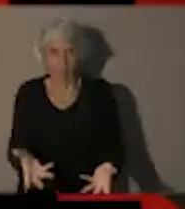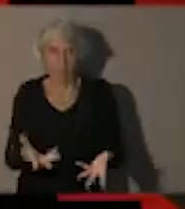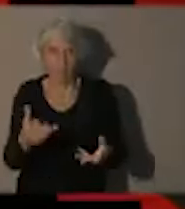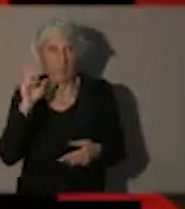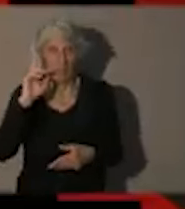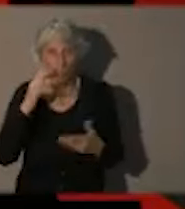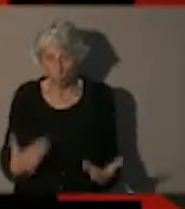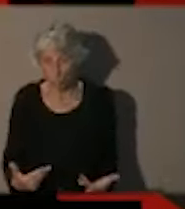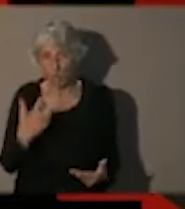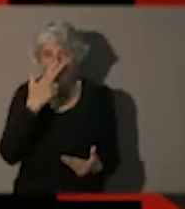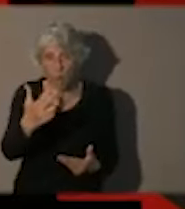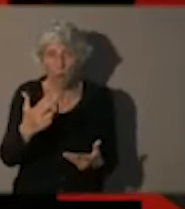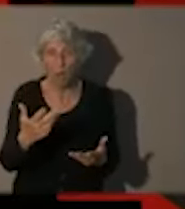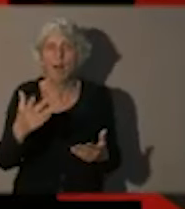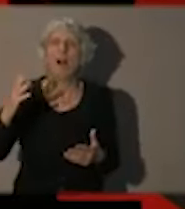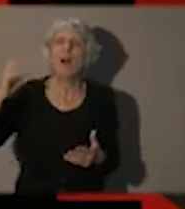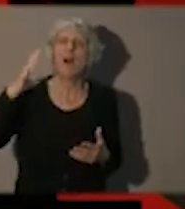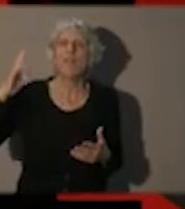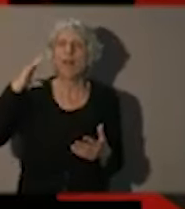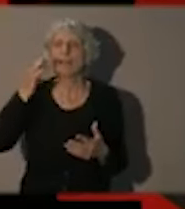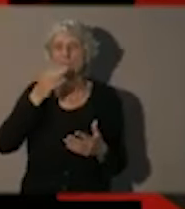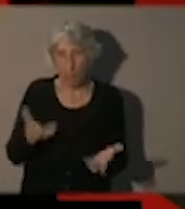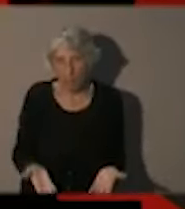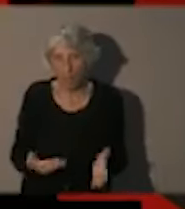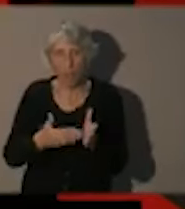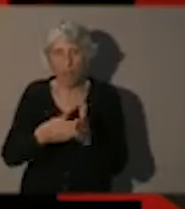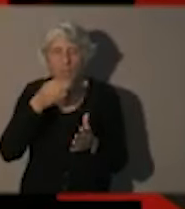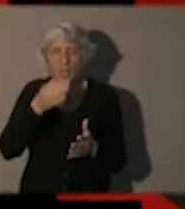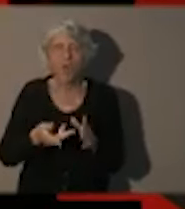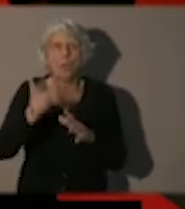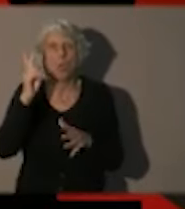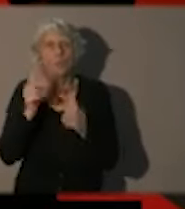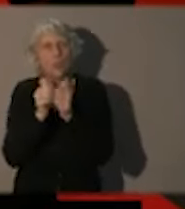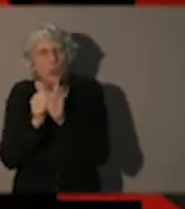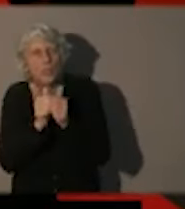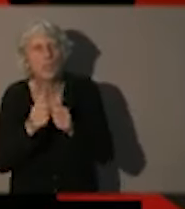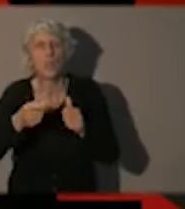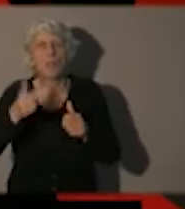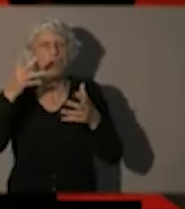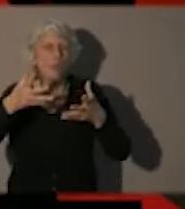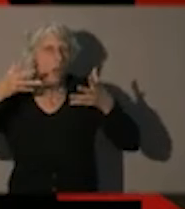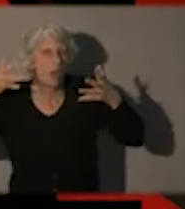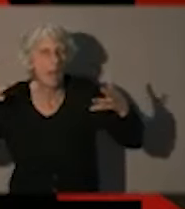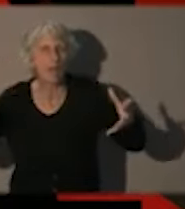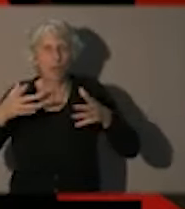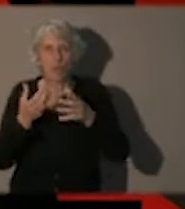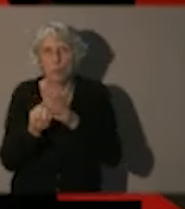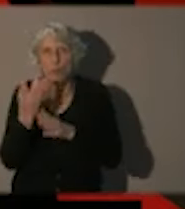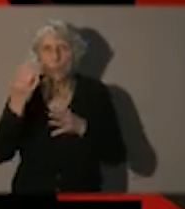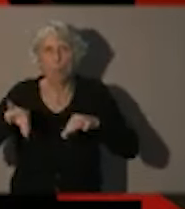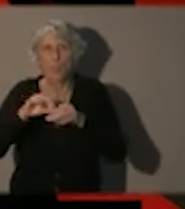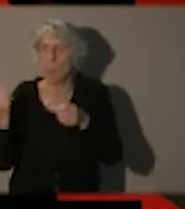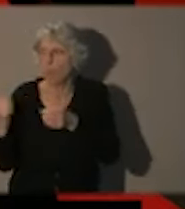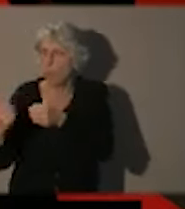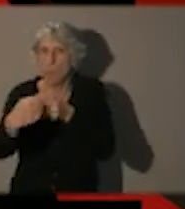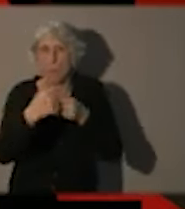aujourd'hui, ils nous disaient et ils nous disent toujours, plus unis, plus large, on sera plus fort. L'Europe est de moins